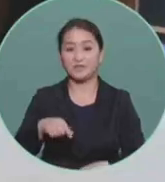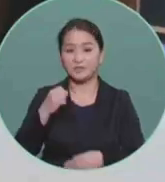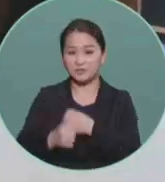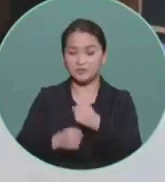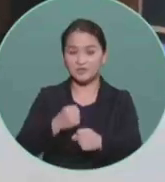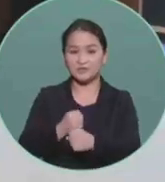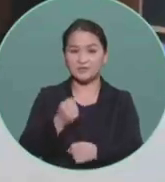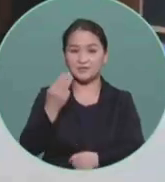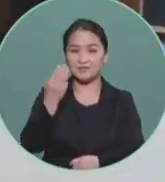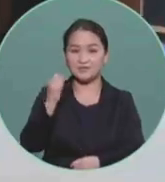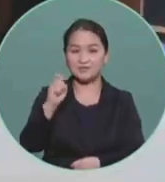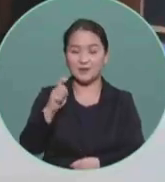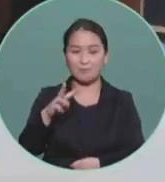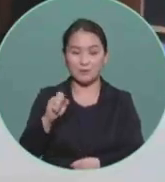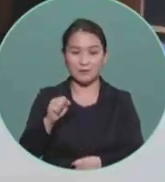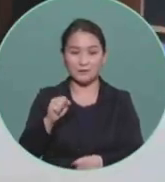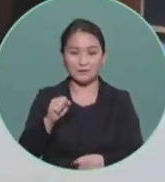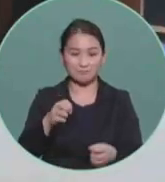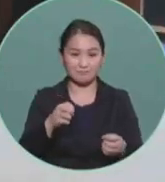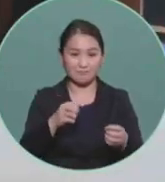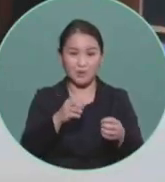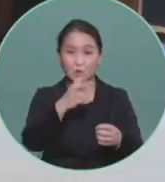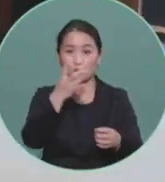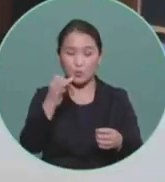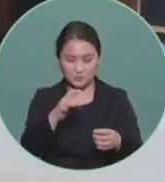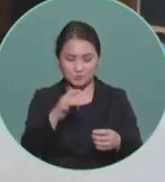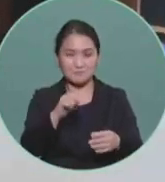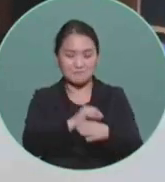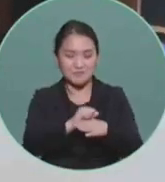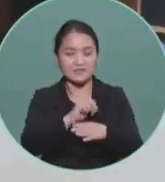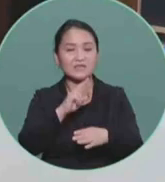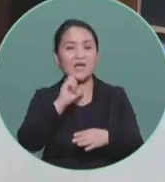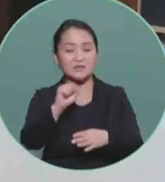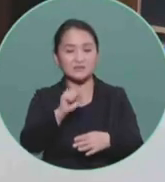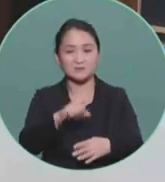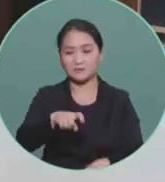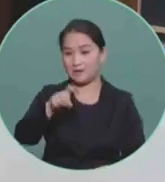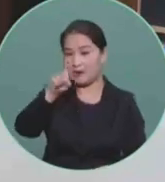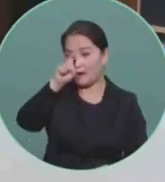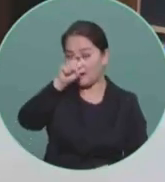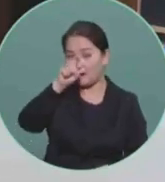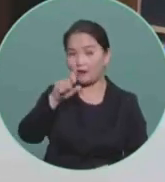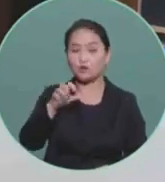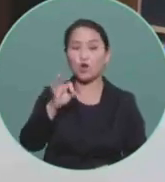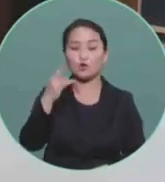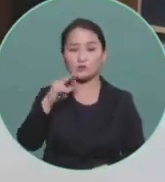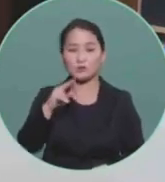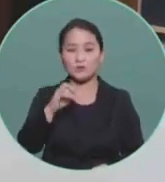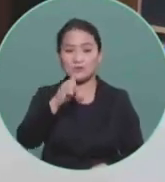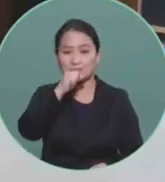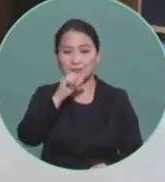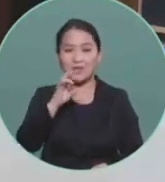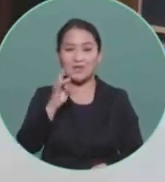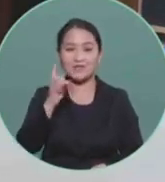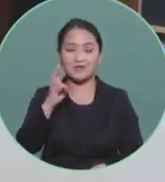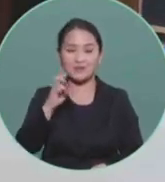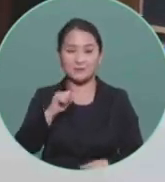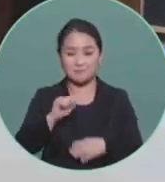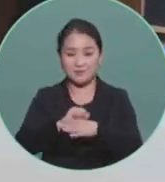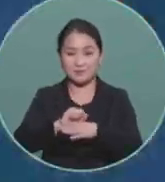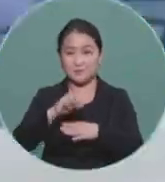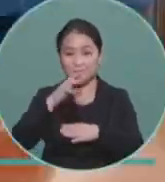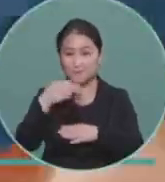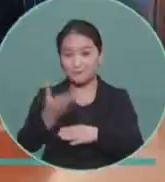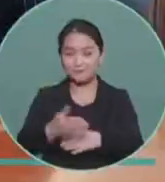Энэ жилийн шахмат түвшний үйлчлэлтийн бэлтгэл ажил хэрхэн хангагдаж байгаа талаар нийслэлийн хангалт ордноос сэтгүүлч Энрэл тодруулга мэдээллийг бэлтгэжээ.